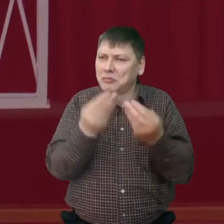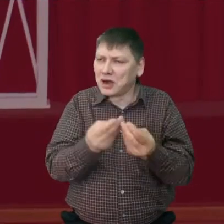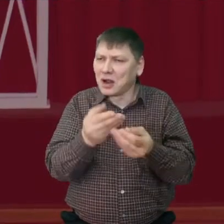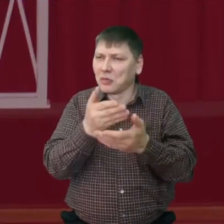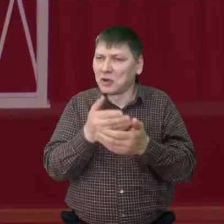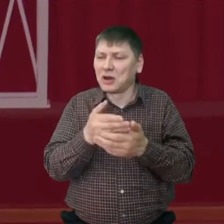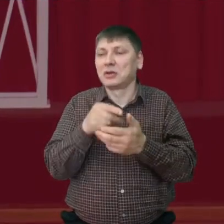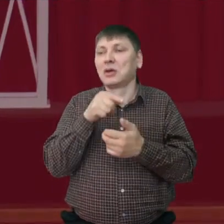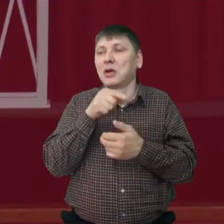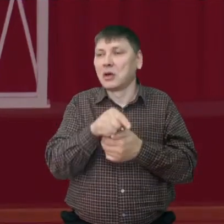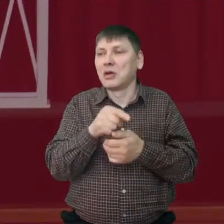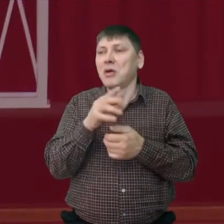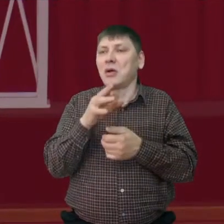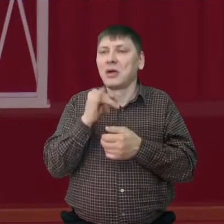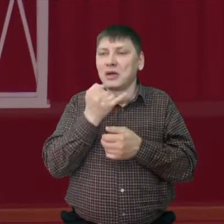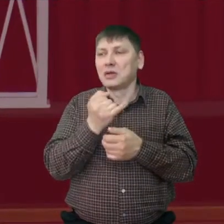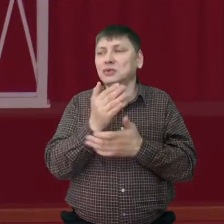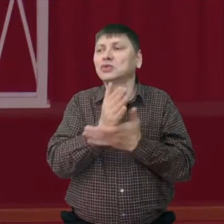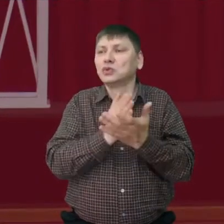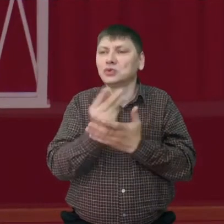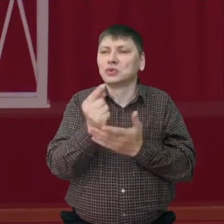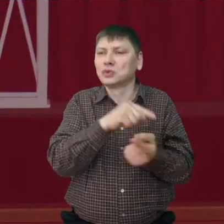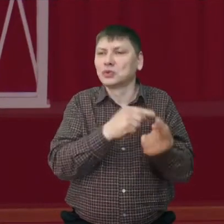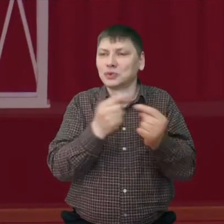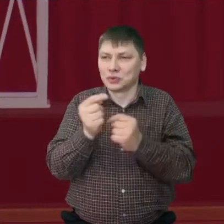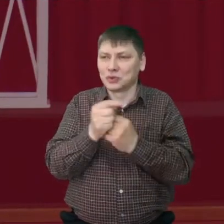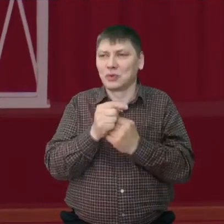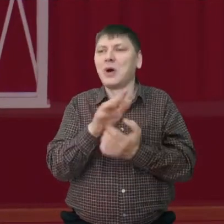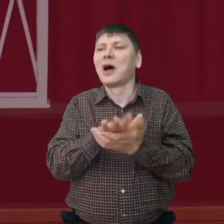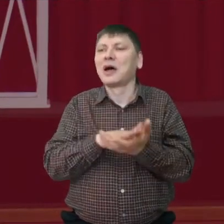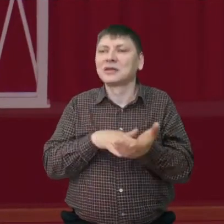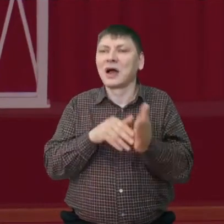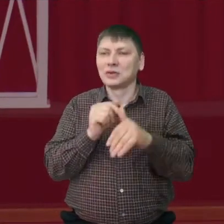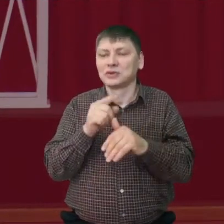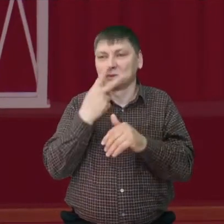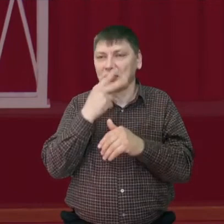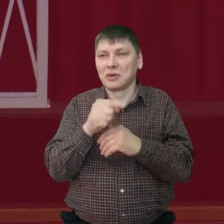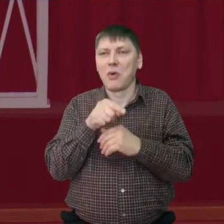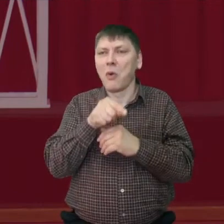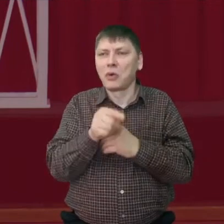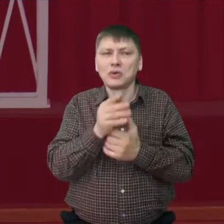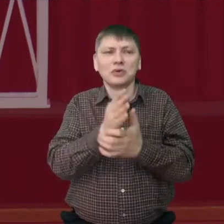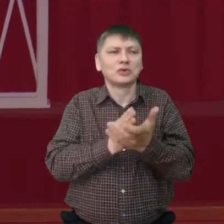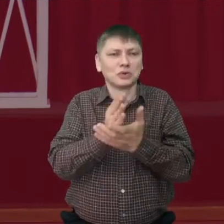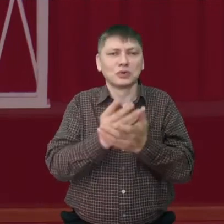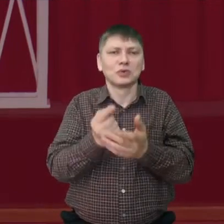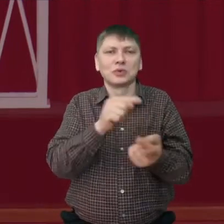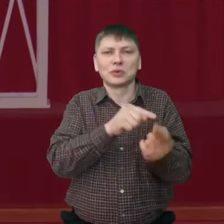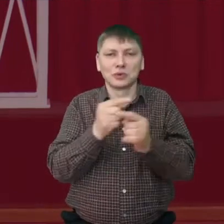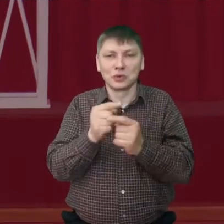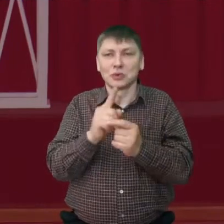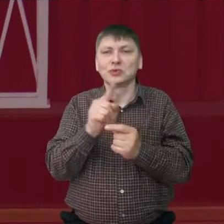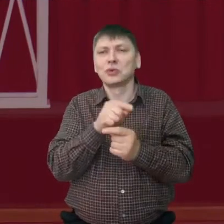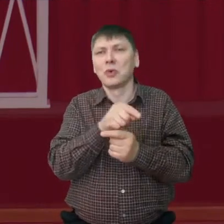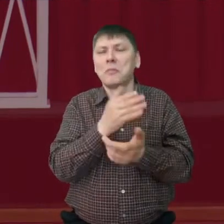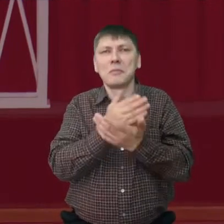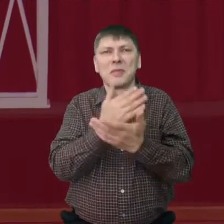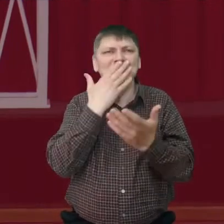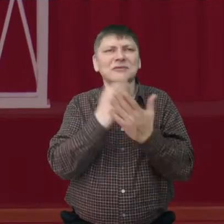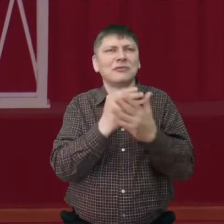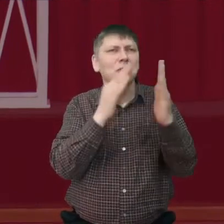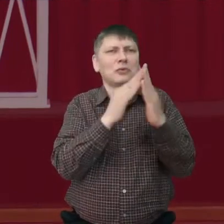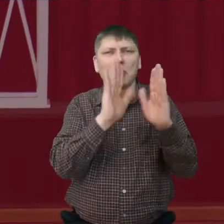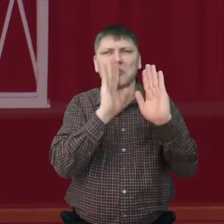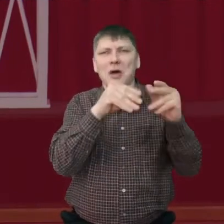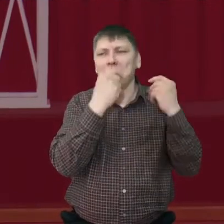о духовной жизни, где они служили друг другу. Дальше говорится о том, что они служили друг другу, в том числе, что где-то продавали свое